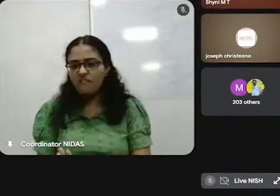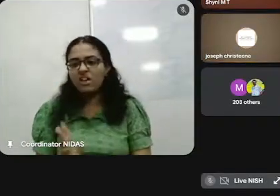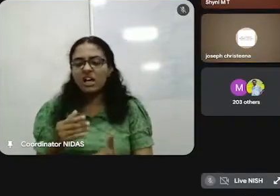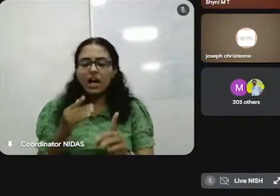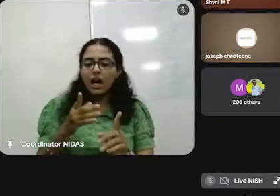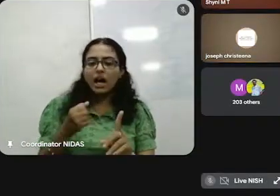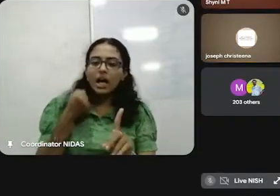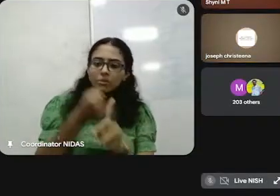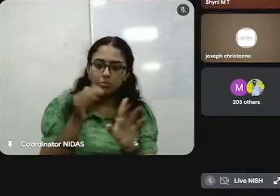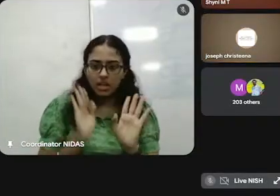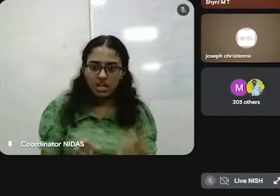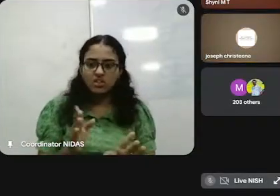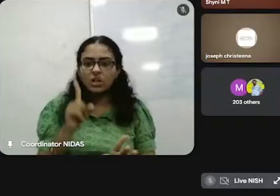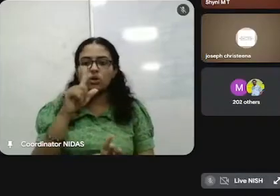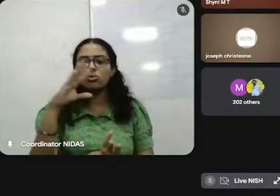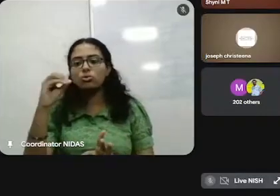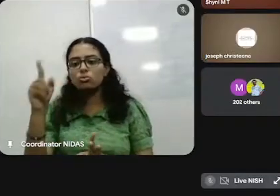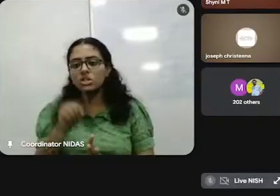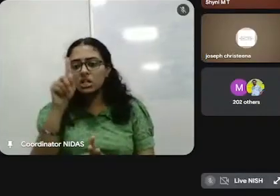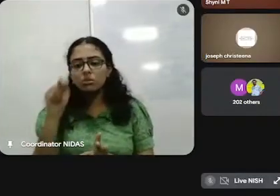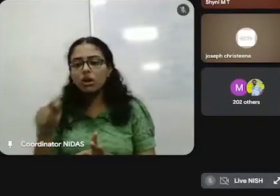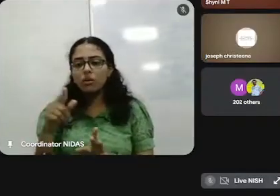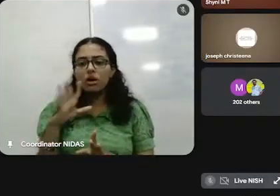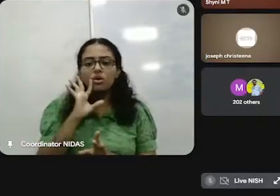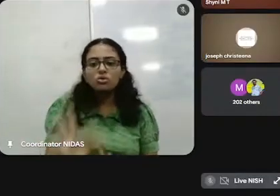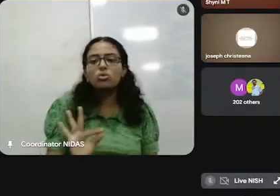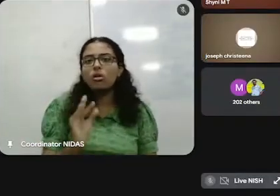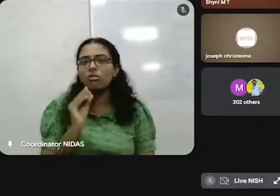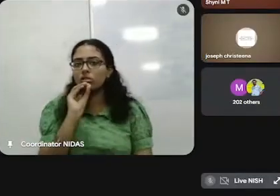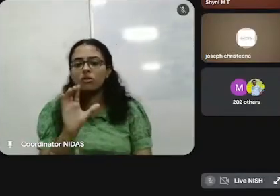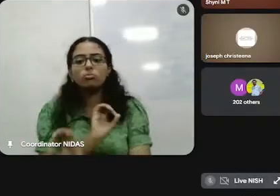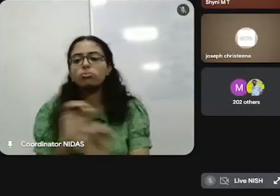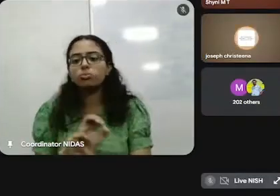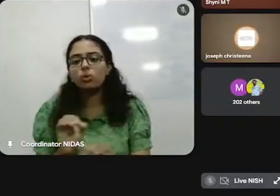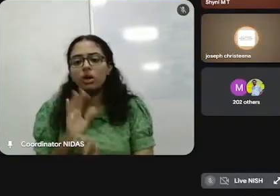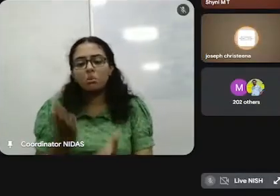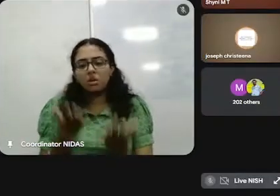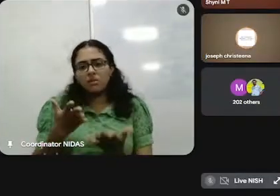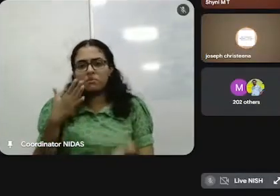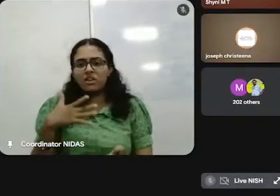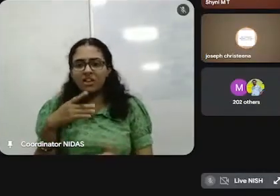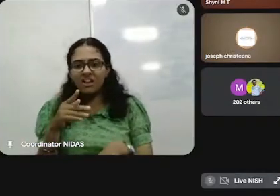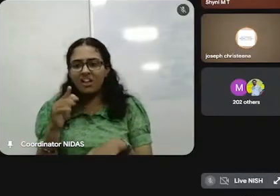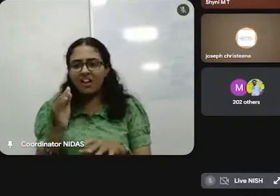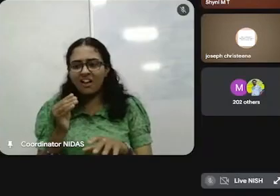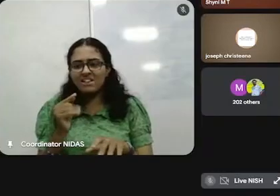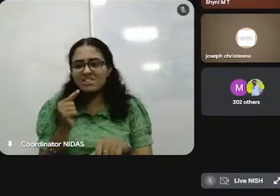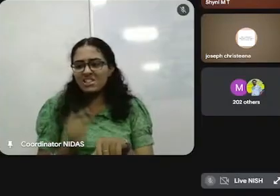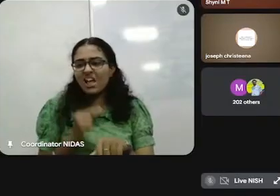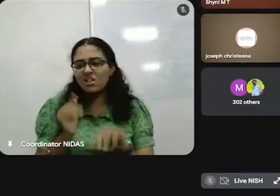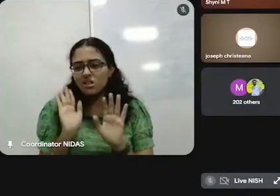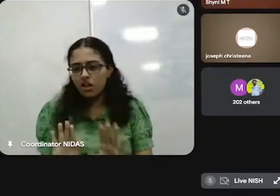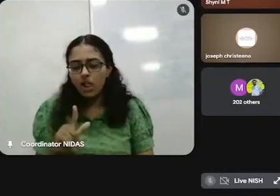പക്ഷെ നമുക്കത് 100% അടുത്ത തലമുറയിലുള്ള ആൾക്ക് വരാൻ പറ്റുമോ എന്ന് നമുക്കറിയില്ല. ഞാൻ മുമ്പേ പറഞ്ഞ പോലെ നമ്മുടെ ലൈഫ് സ്റ്റൈൽ നമ്മൾ